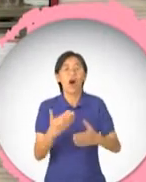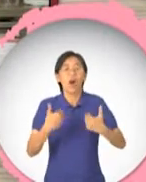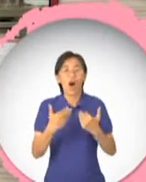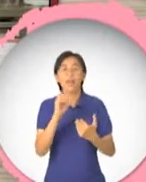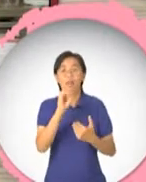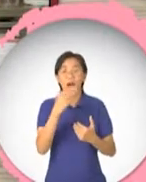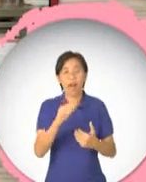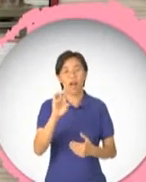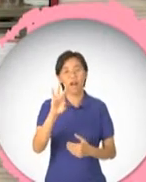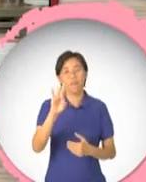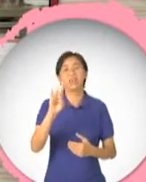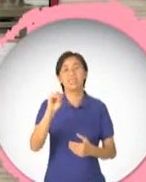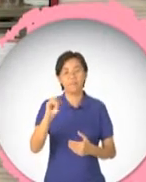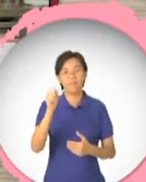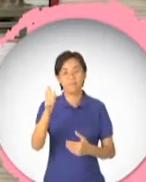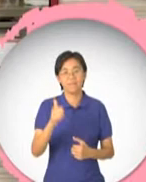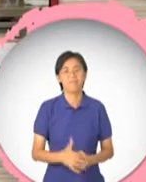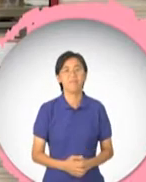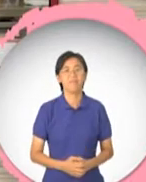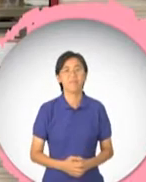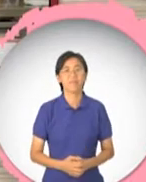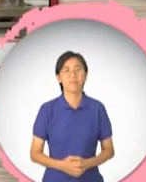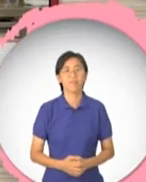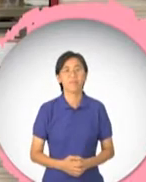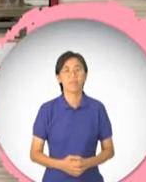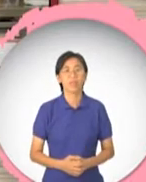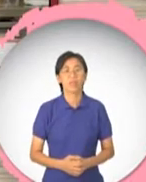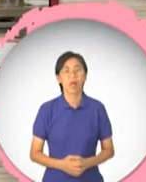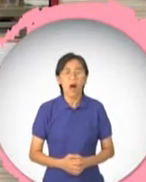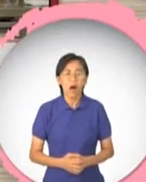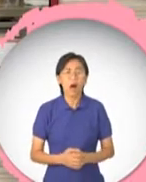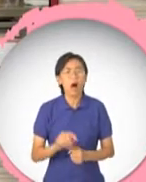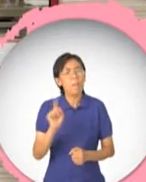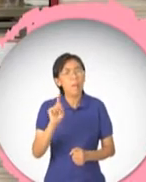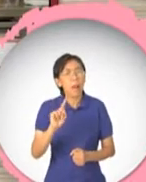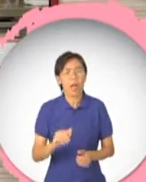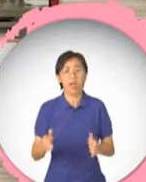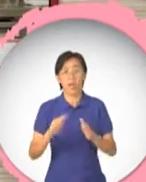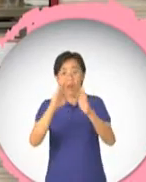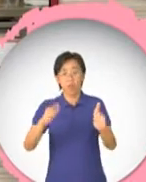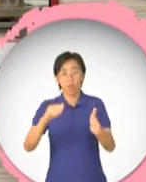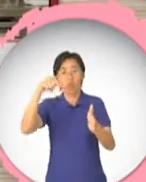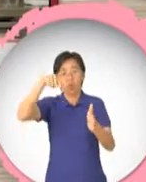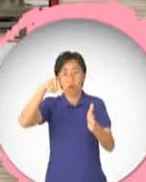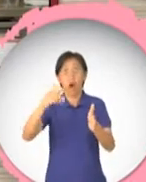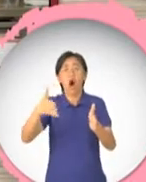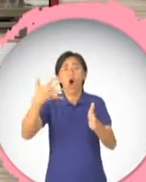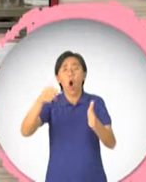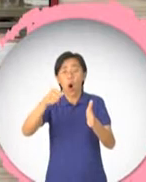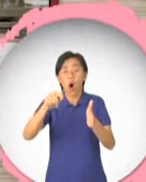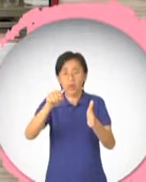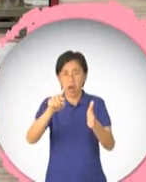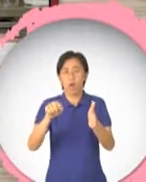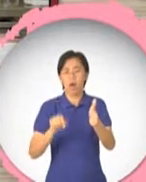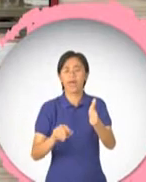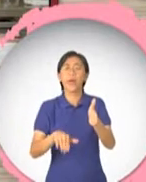ดก็คือ180 องศาเซลเซียสค่ะ แล้วลักษณะไฟล่ะครับอาจารย์ ไฟใช้ไฟบนแรงกว่าไฟล่างค่ะเพราะว่าขนมจะอยู่บนถาดนะคะ